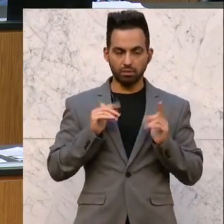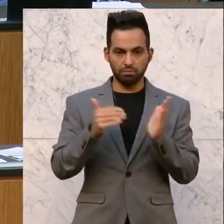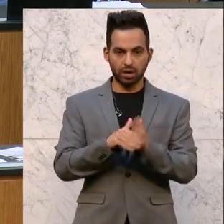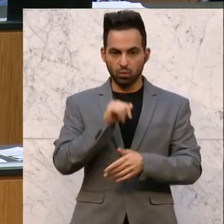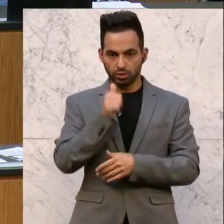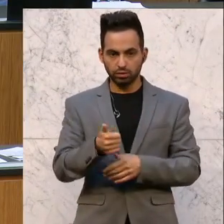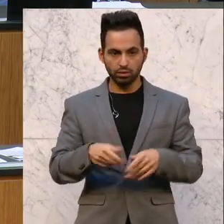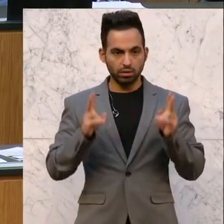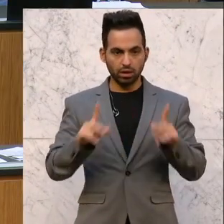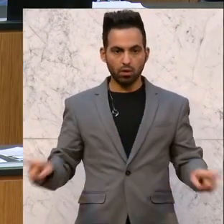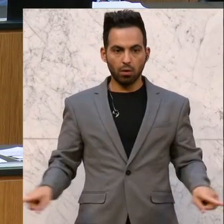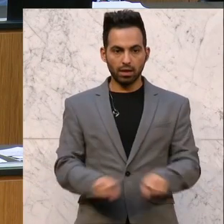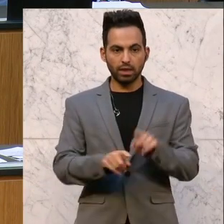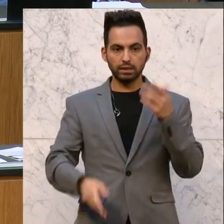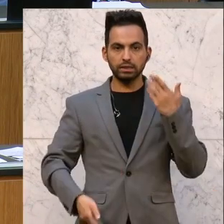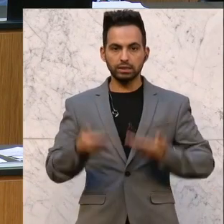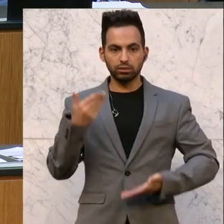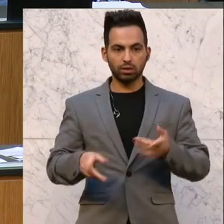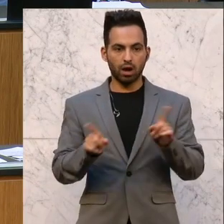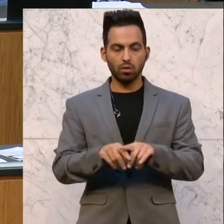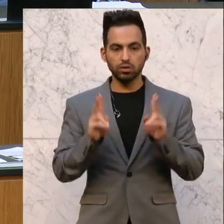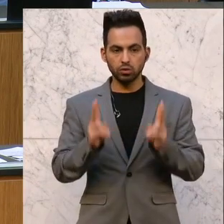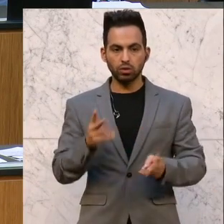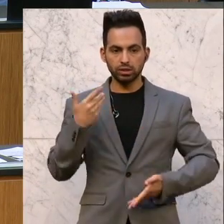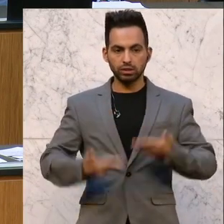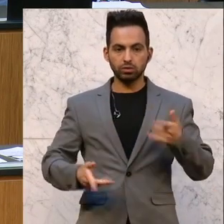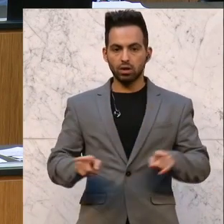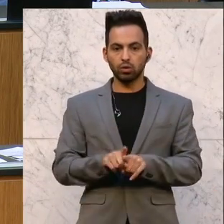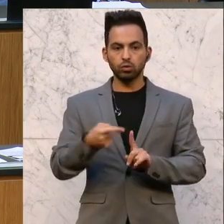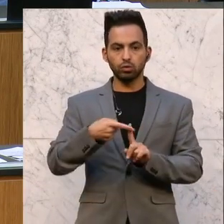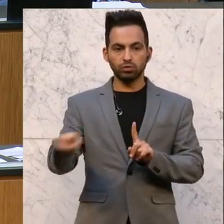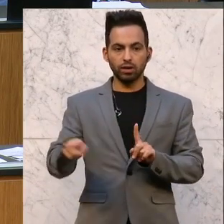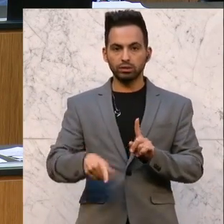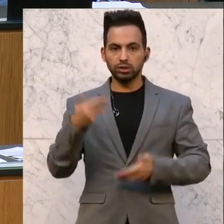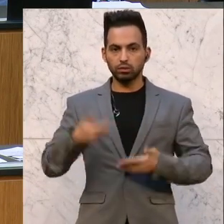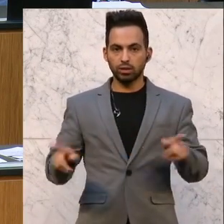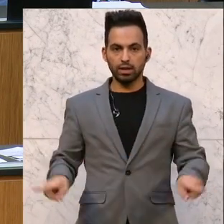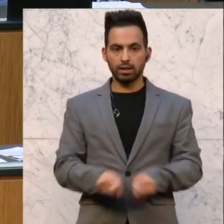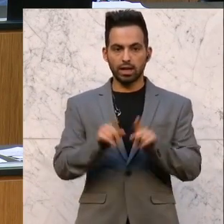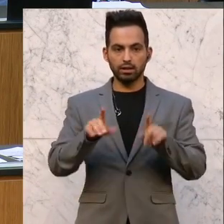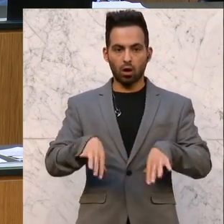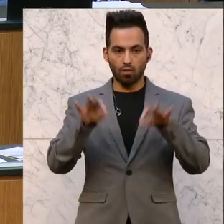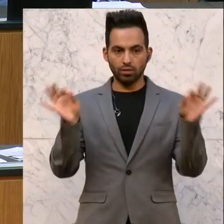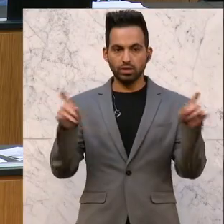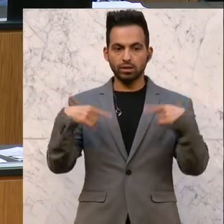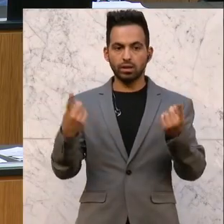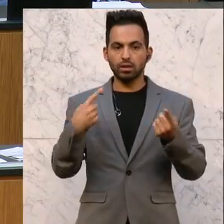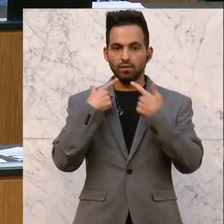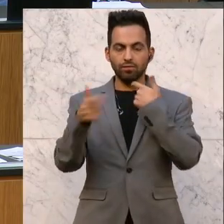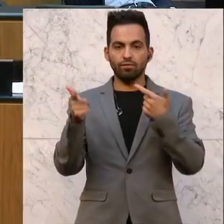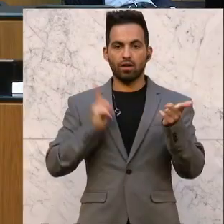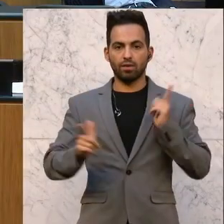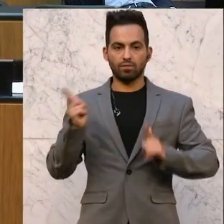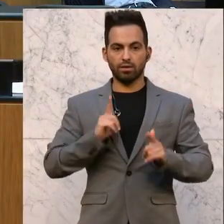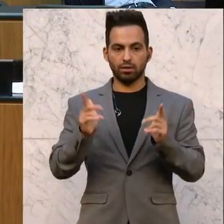sondern wir könnten die Sitzung sie könnten die Sitzung die zuweisen und an der sparen wir uns die worterei genauso